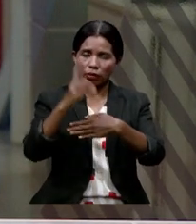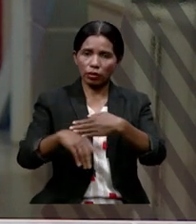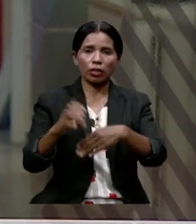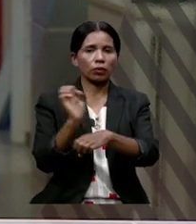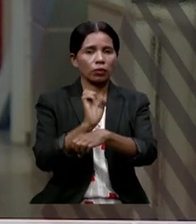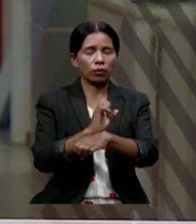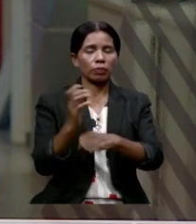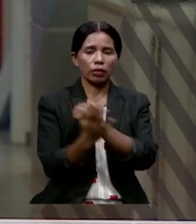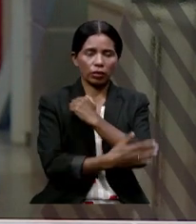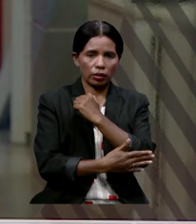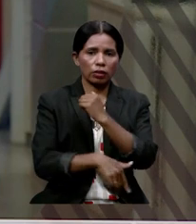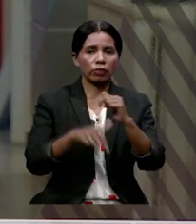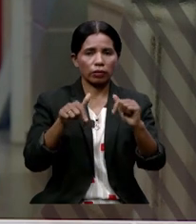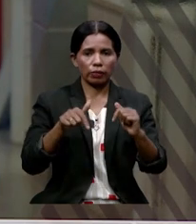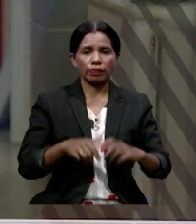relaram.